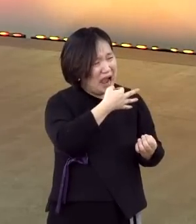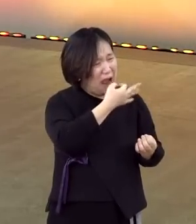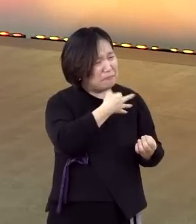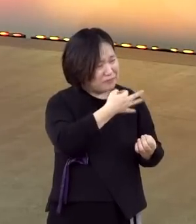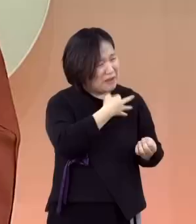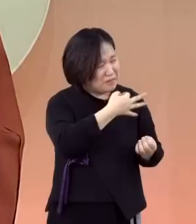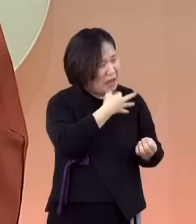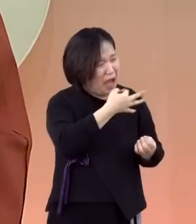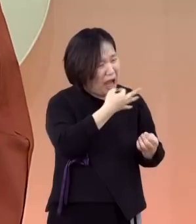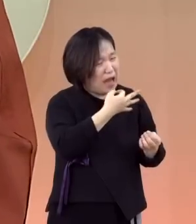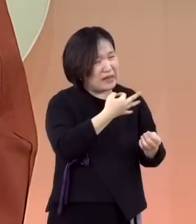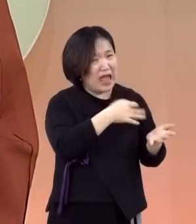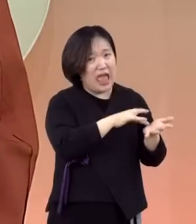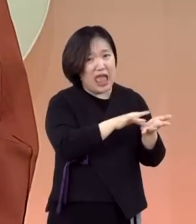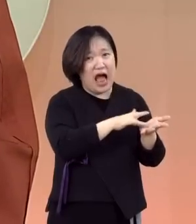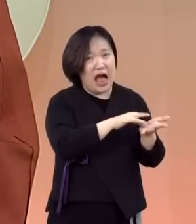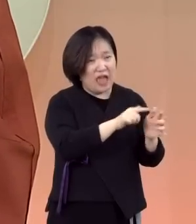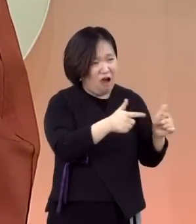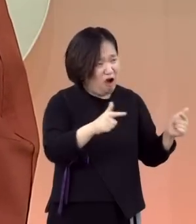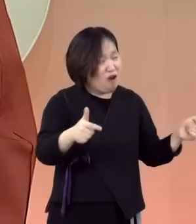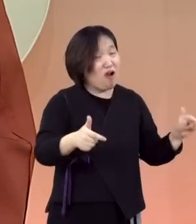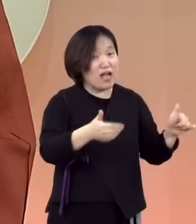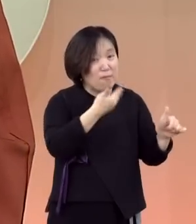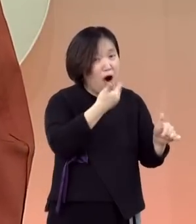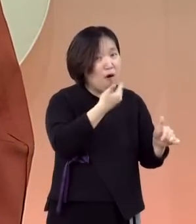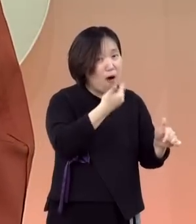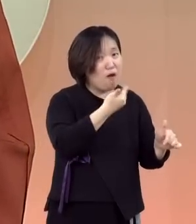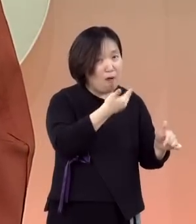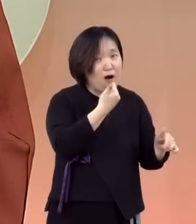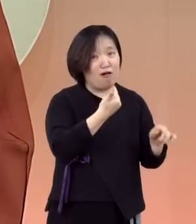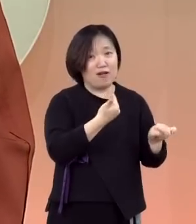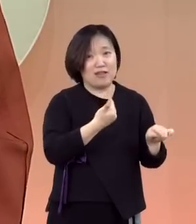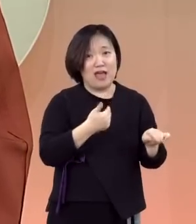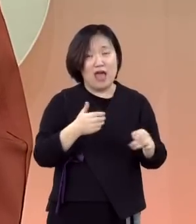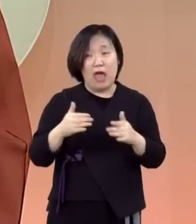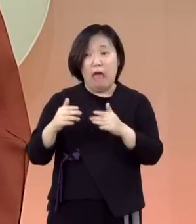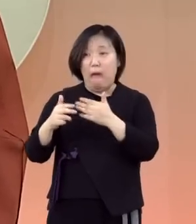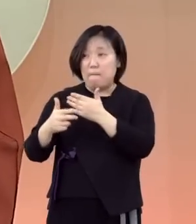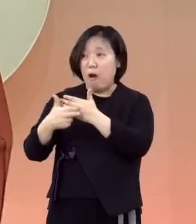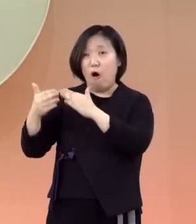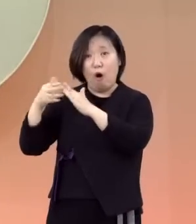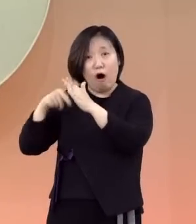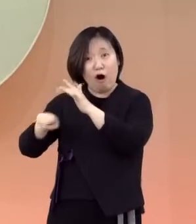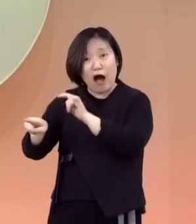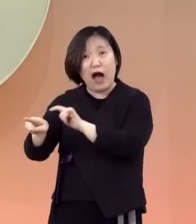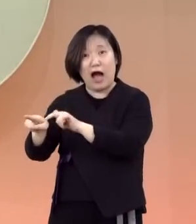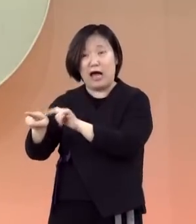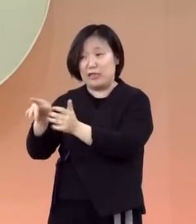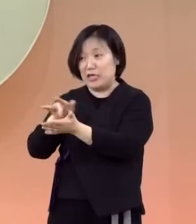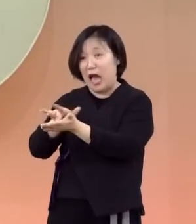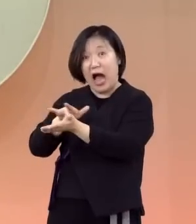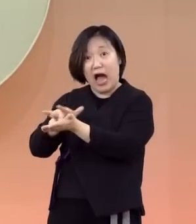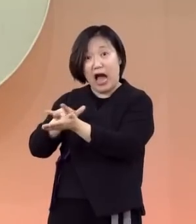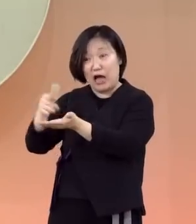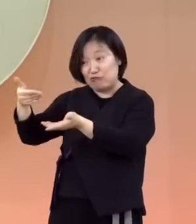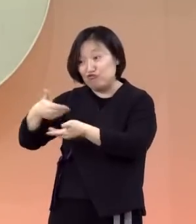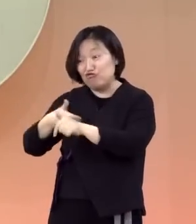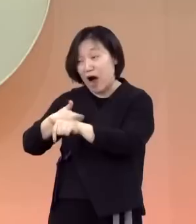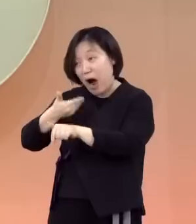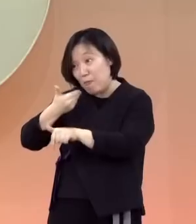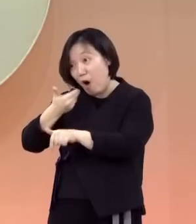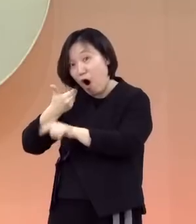그약은상당히 강력했음에틀림없다.항생제등이 상당히강력했던것같습니다.어쨌든 의사